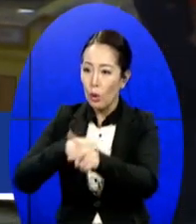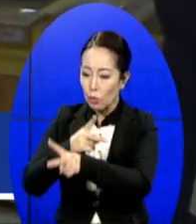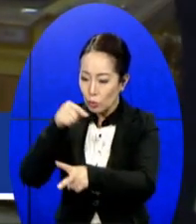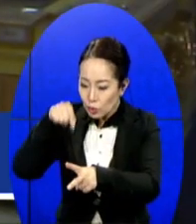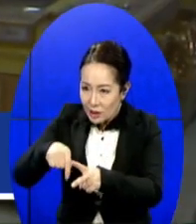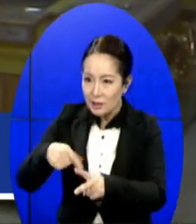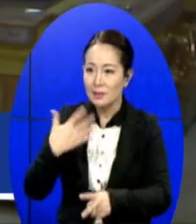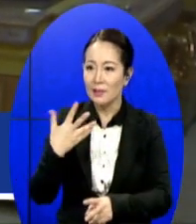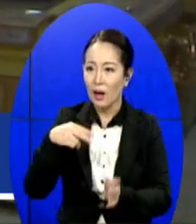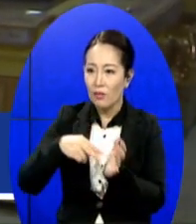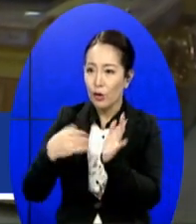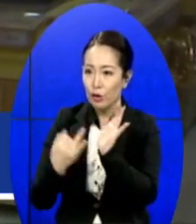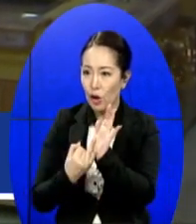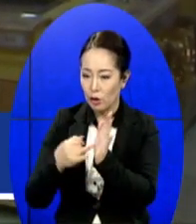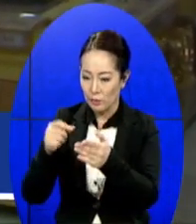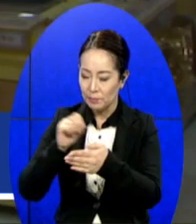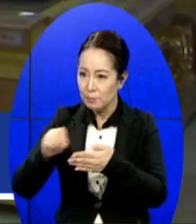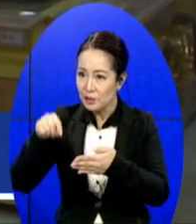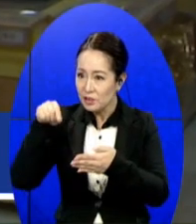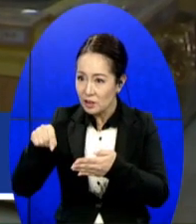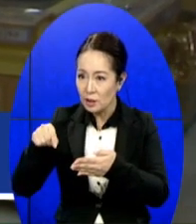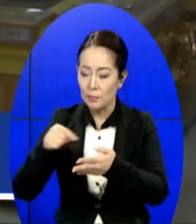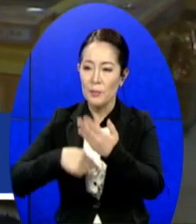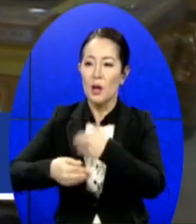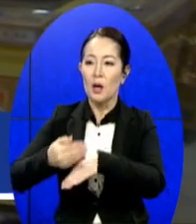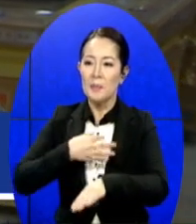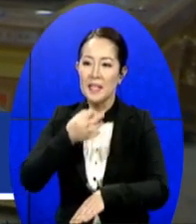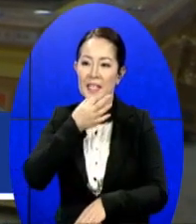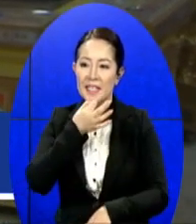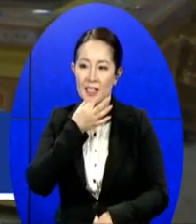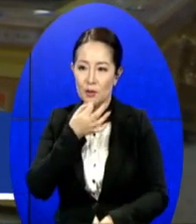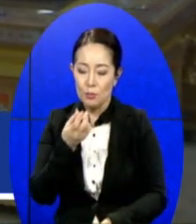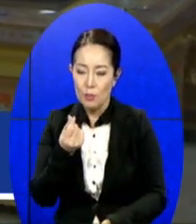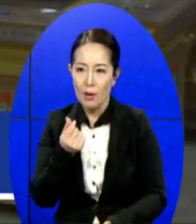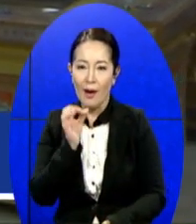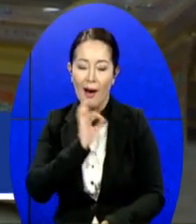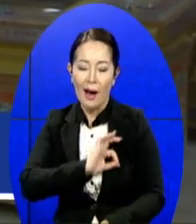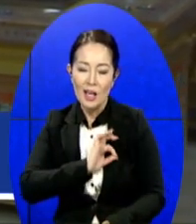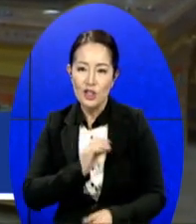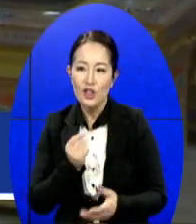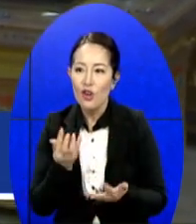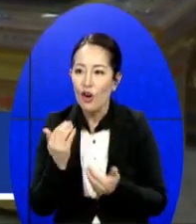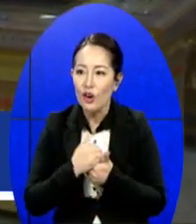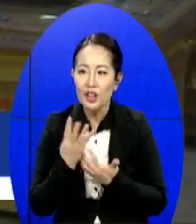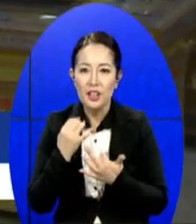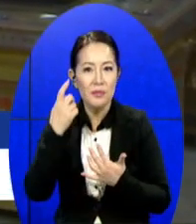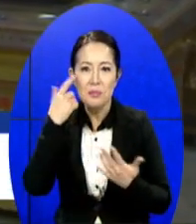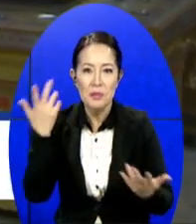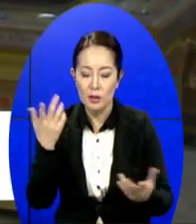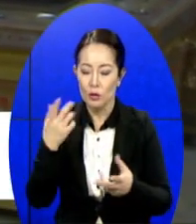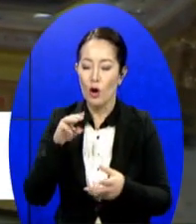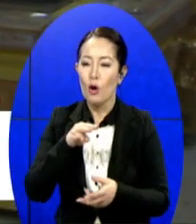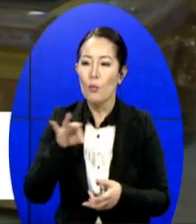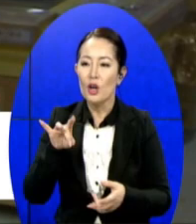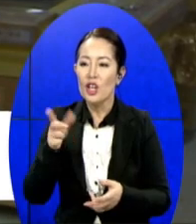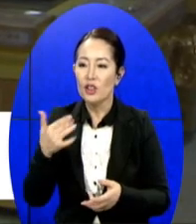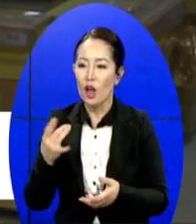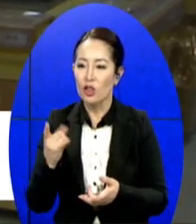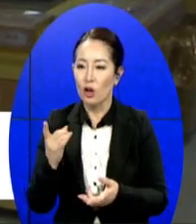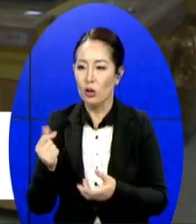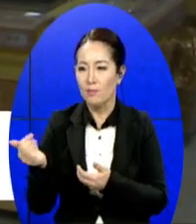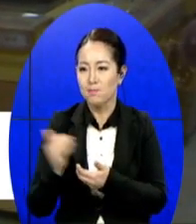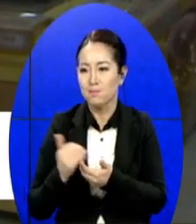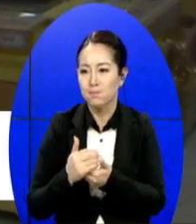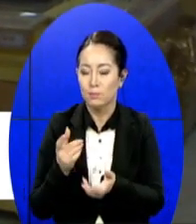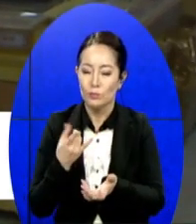7 зааснаар одоо урдчлан одоо ашиг нь орлого нь мэдэгдэхгүй ийм одоо мөрийтэй тоглоом тоглуулах гэсэн энэ одоо